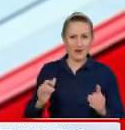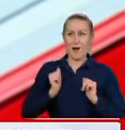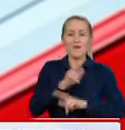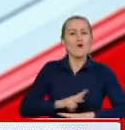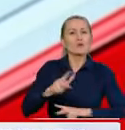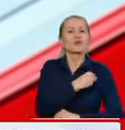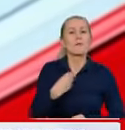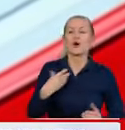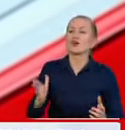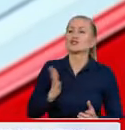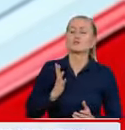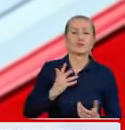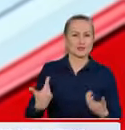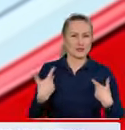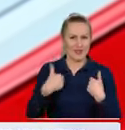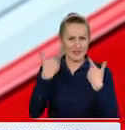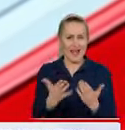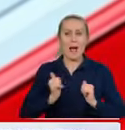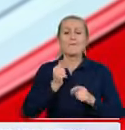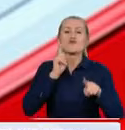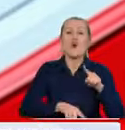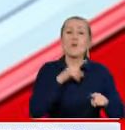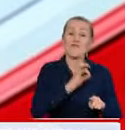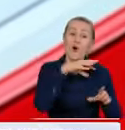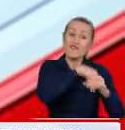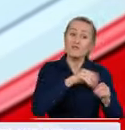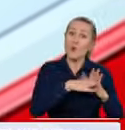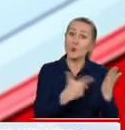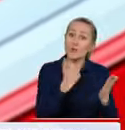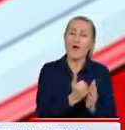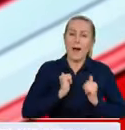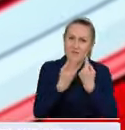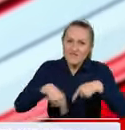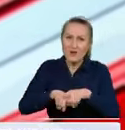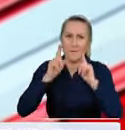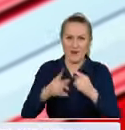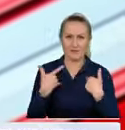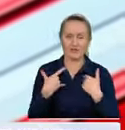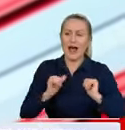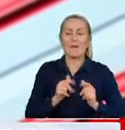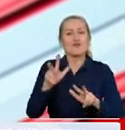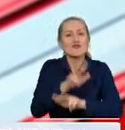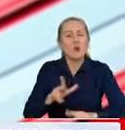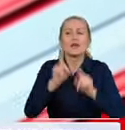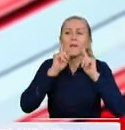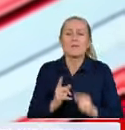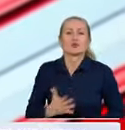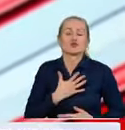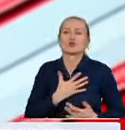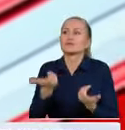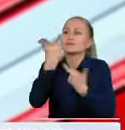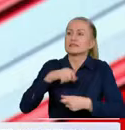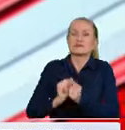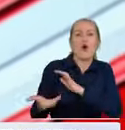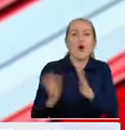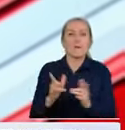polska żyła bezpiecznie, właśnie żeby ta norma konstytucyjna była realizowana, żeby rodzina rzeczywiście doznawała szczególnej i wszechstronnej opieki ze strony